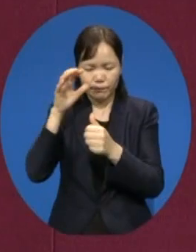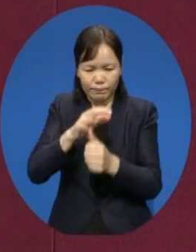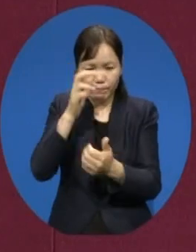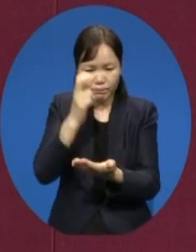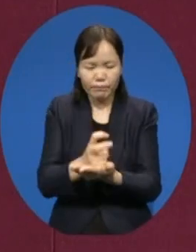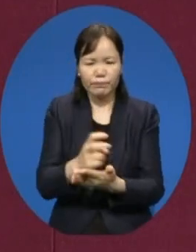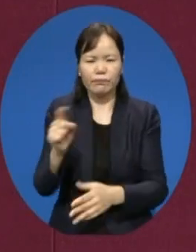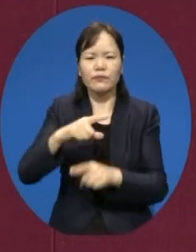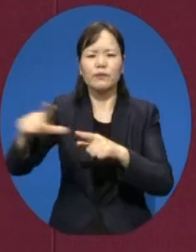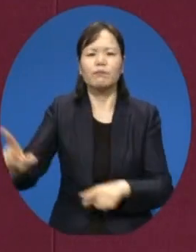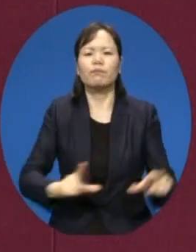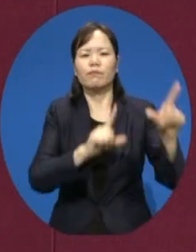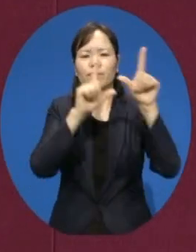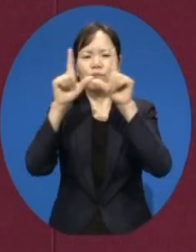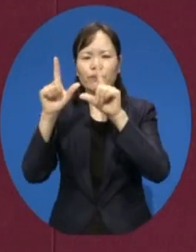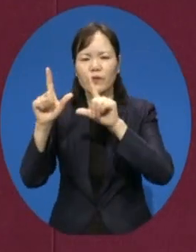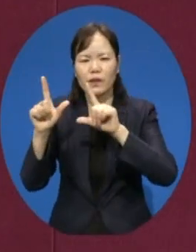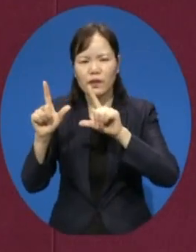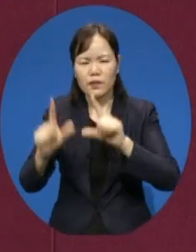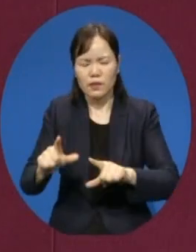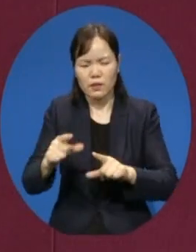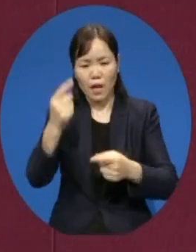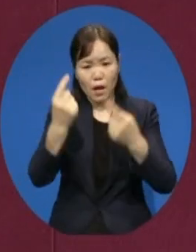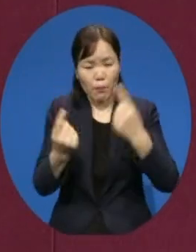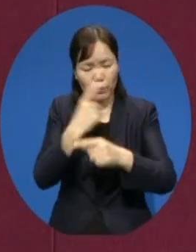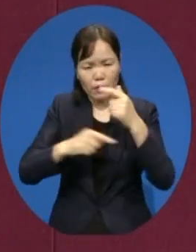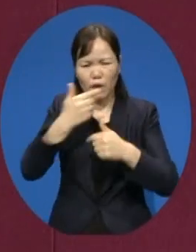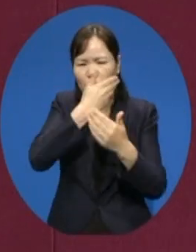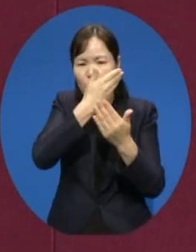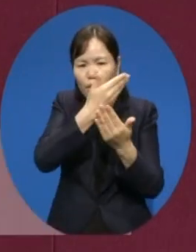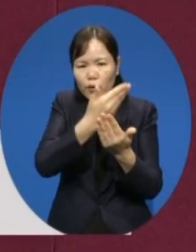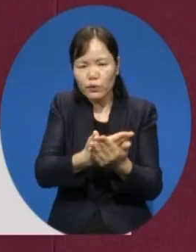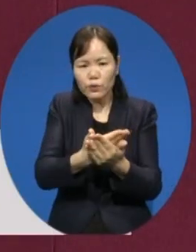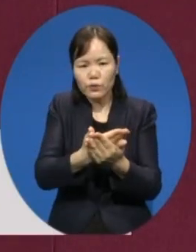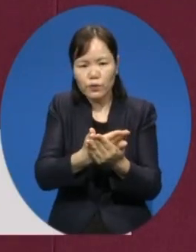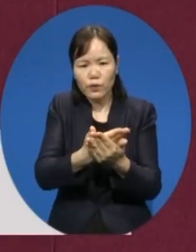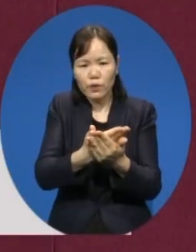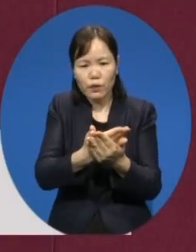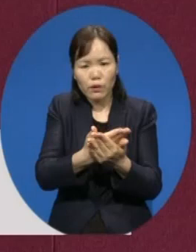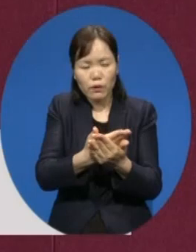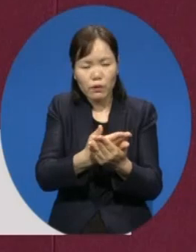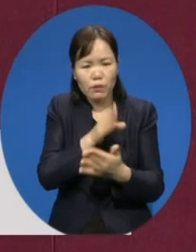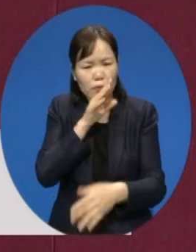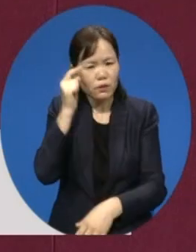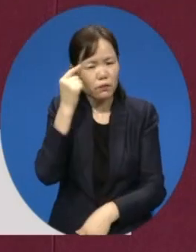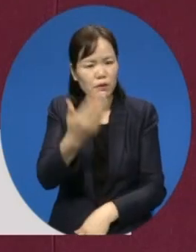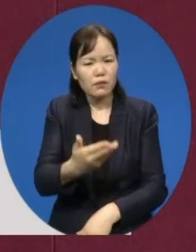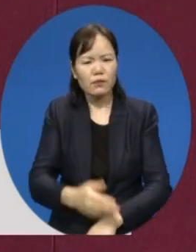그것은 민생법안보다 훨씬 중요한 문생법안이기 때문입니까?